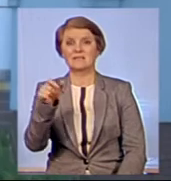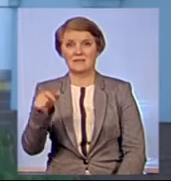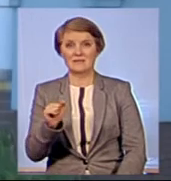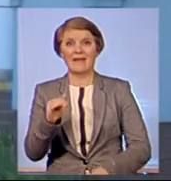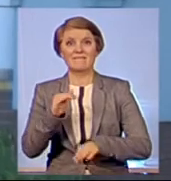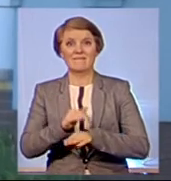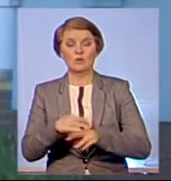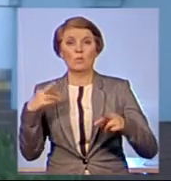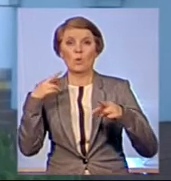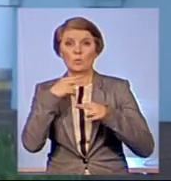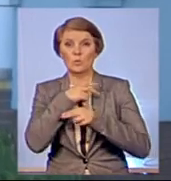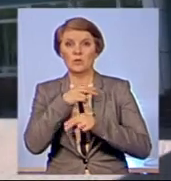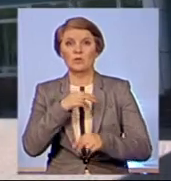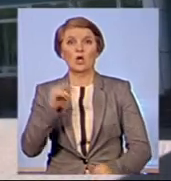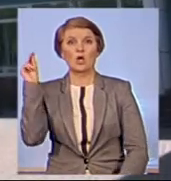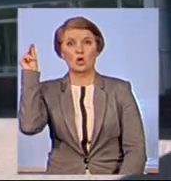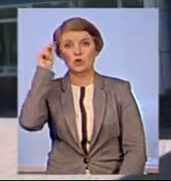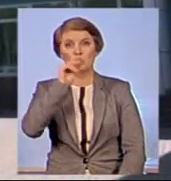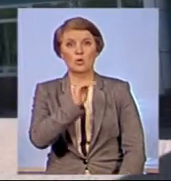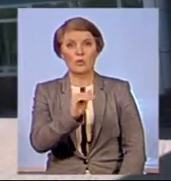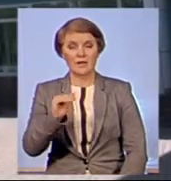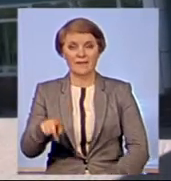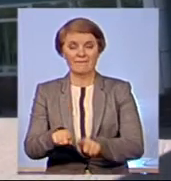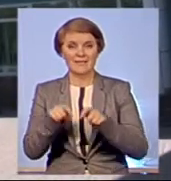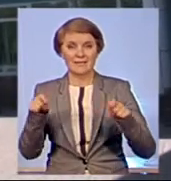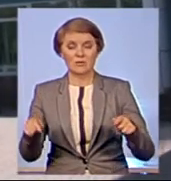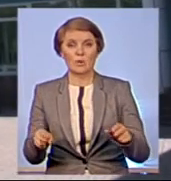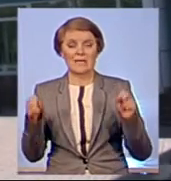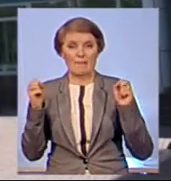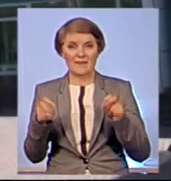відкрито кримінальне провадження. Анна Іщенко, Олександр Костирко. Новини на Першому.